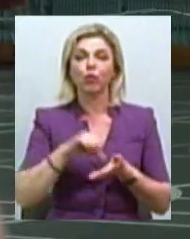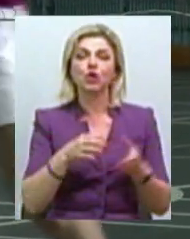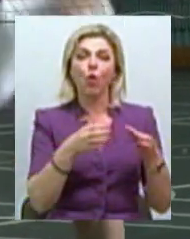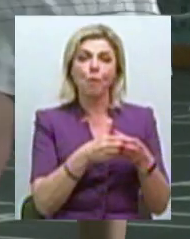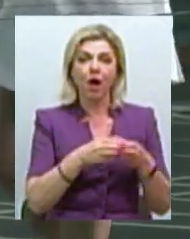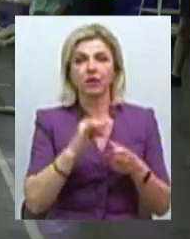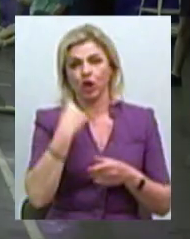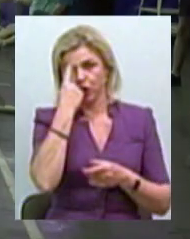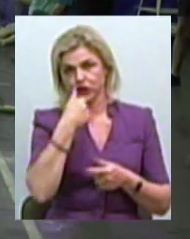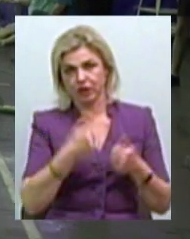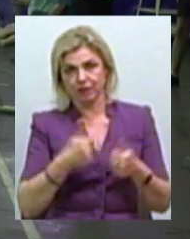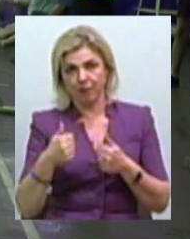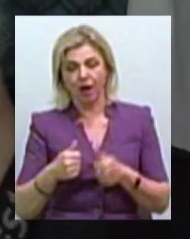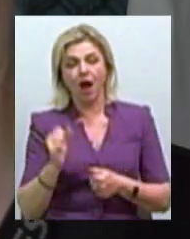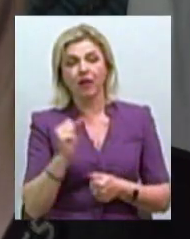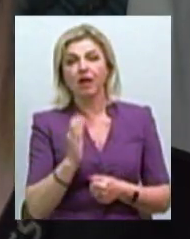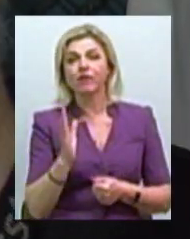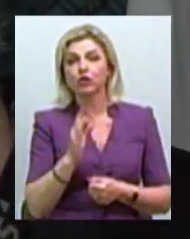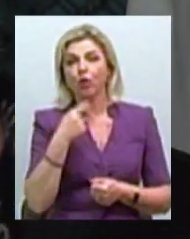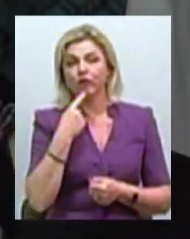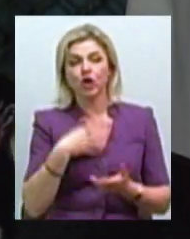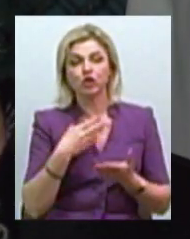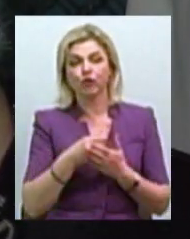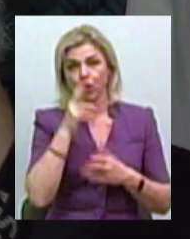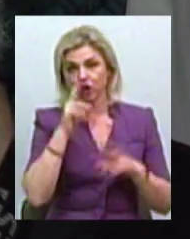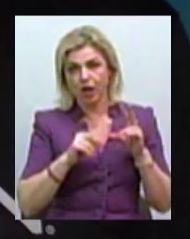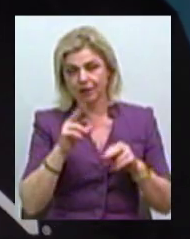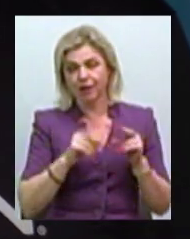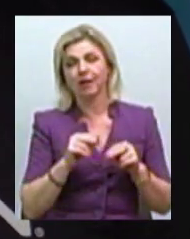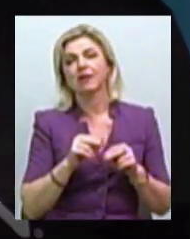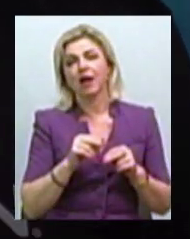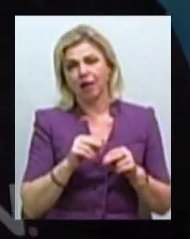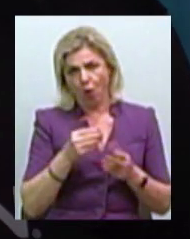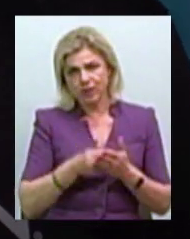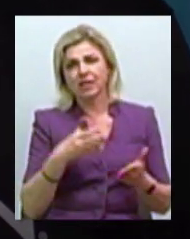особисті змагання. Андрій Брашко говорить, свої шанси оцінює скептично.